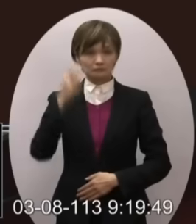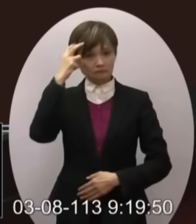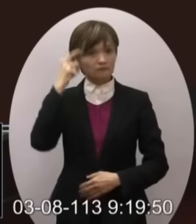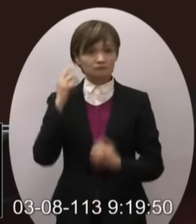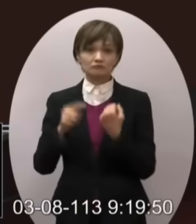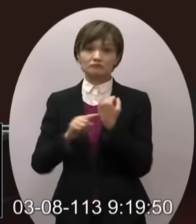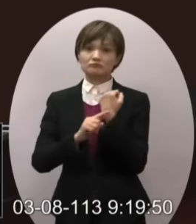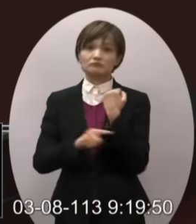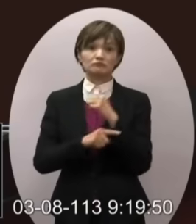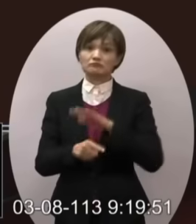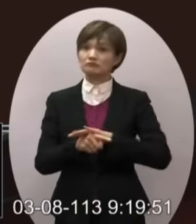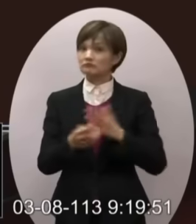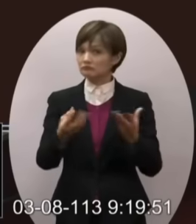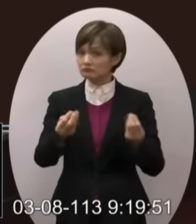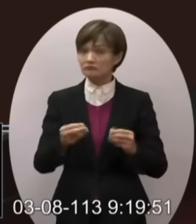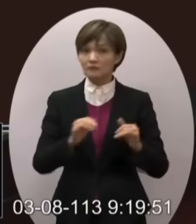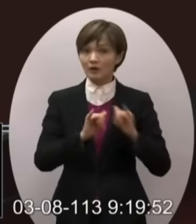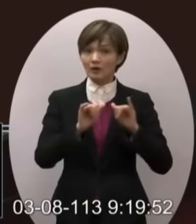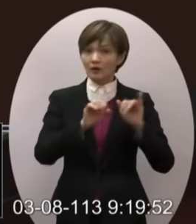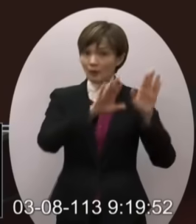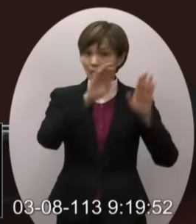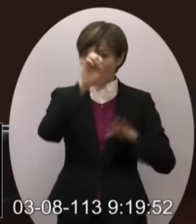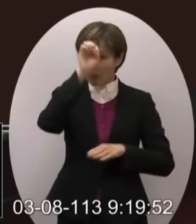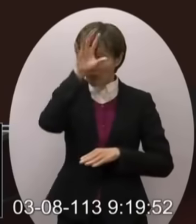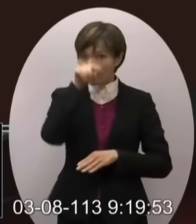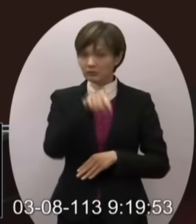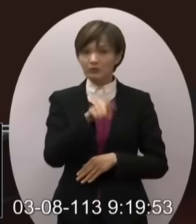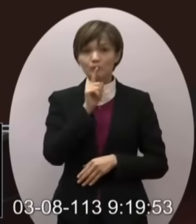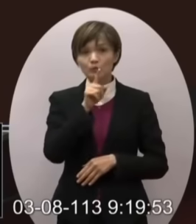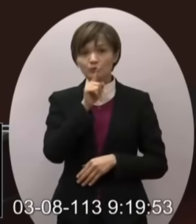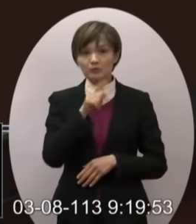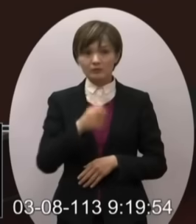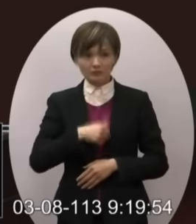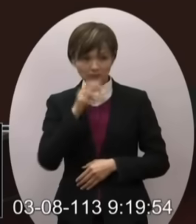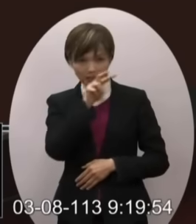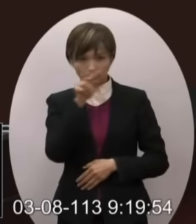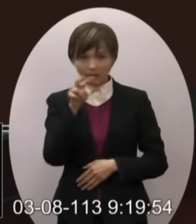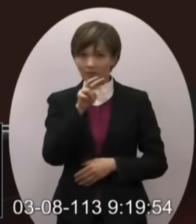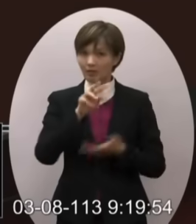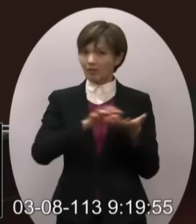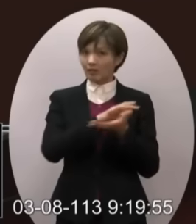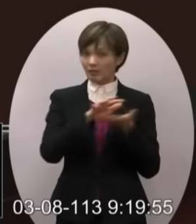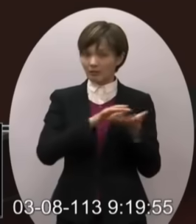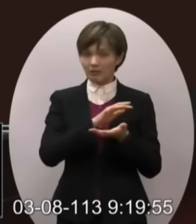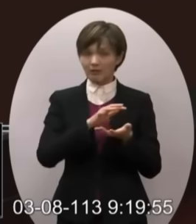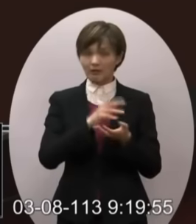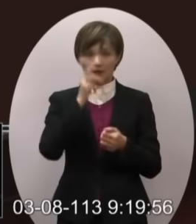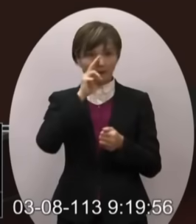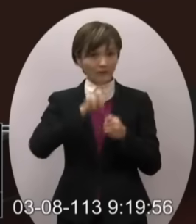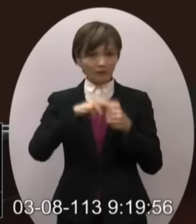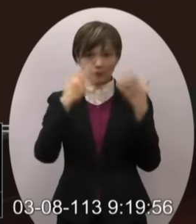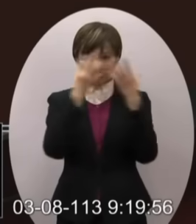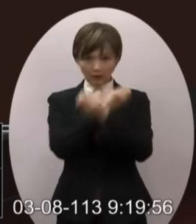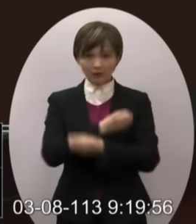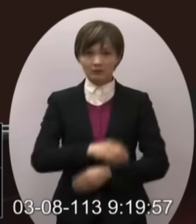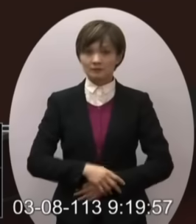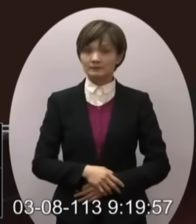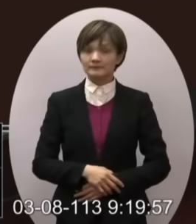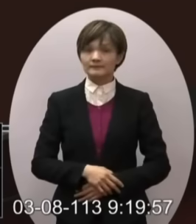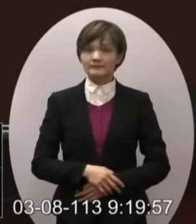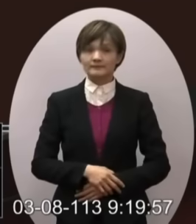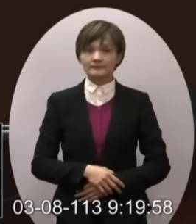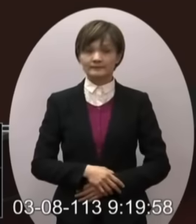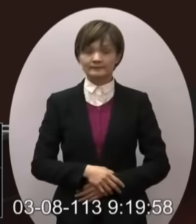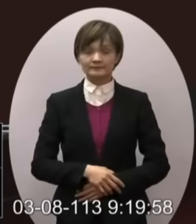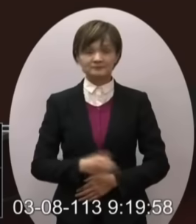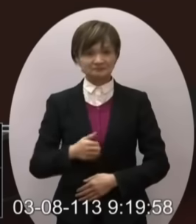题，民进党的说法真的是鱼目混珠，真的是滴锅倒菜，